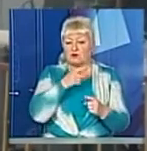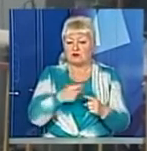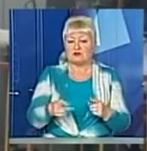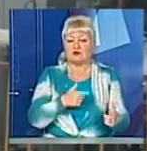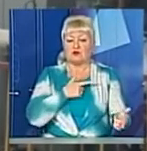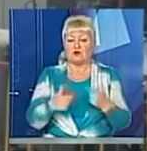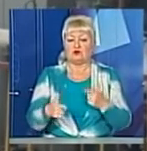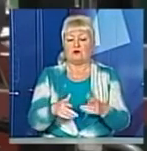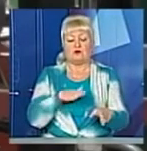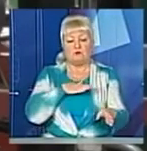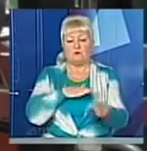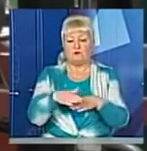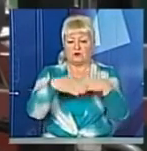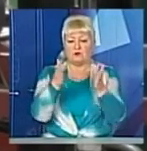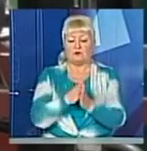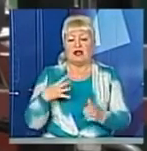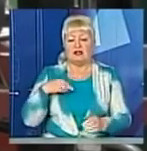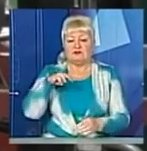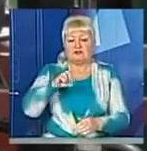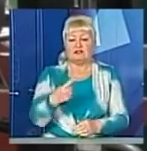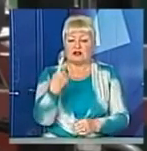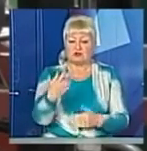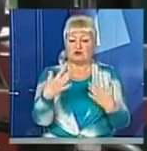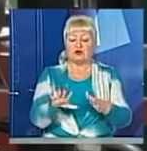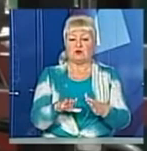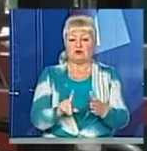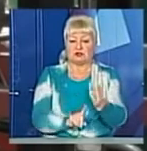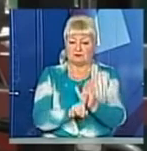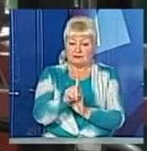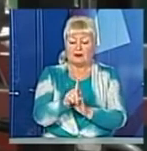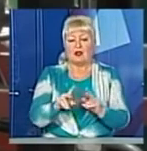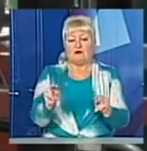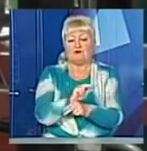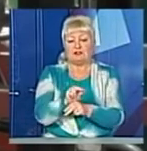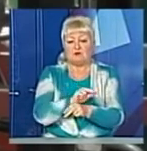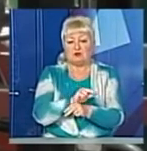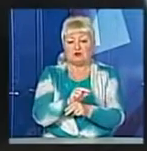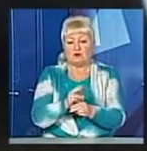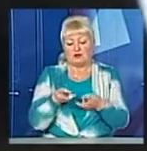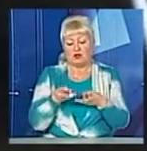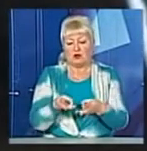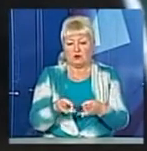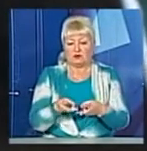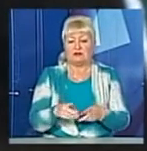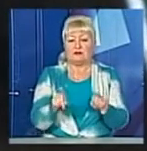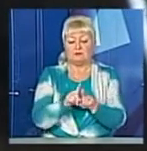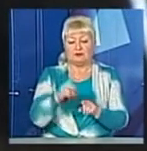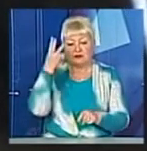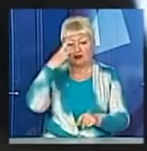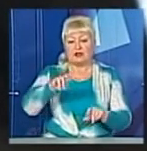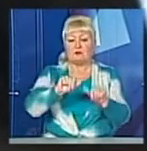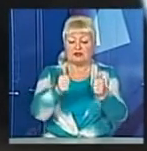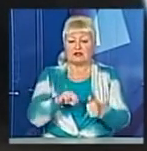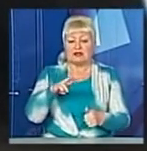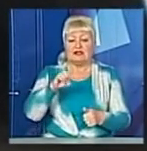Львівській ТЕЦ-1 вже увімкнули нещодавно відремонтовані котли та турбогенератори. Завдяки такій модернізації